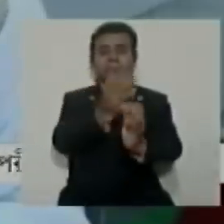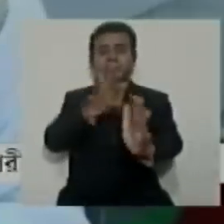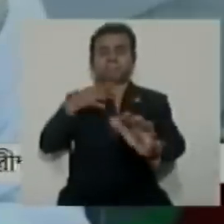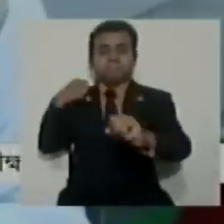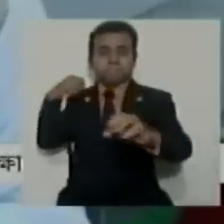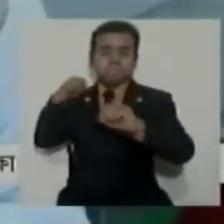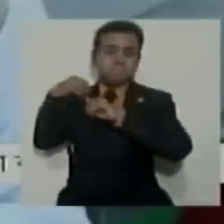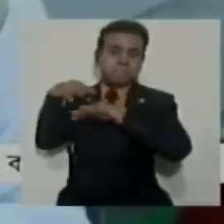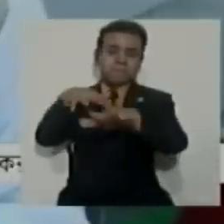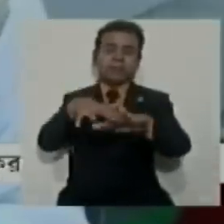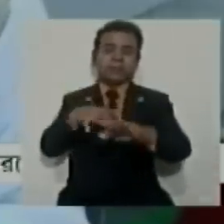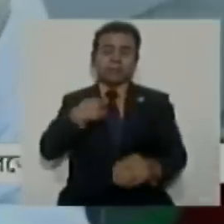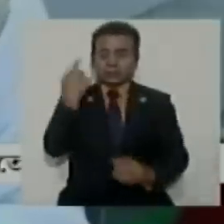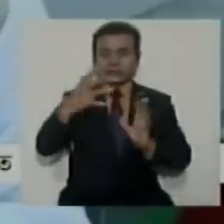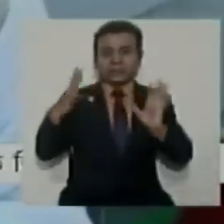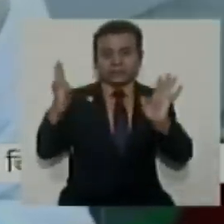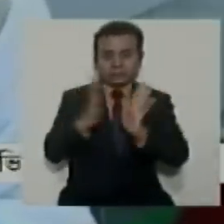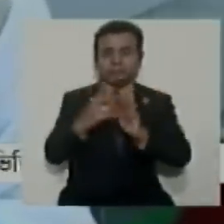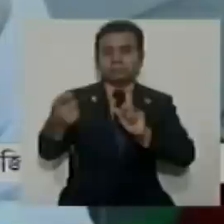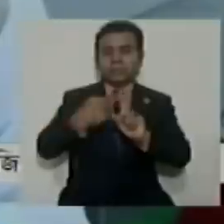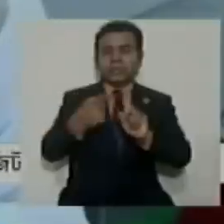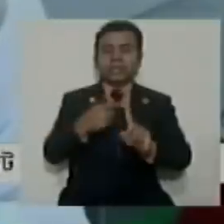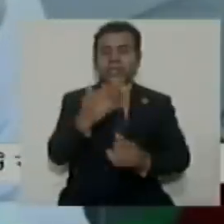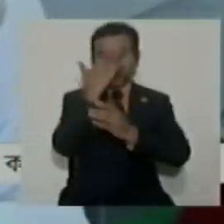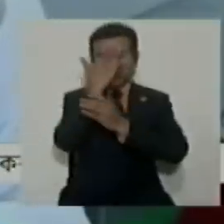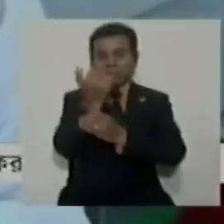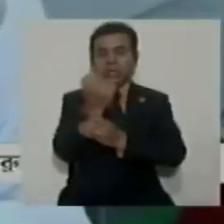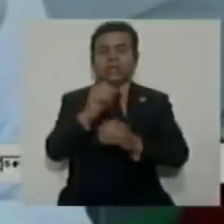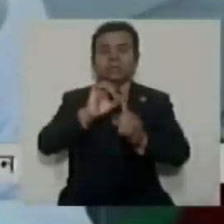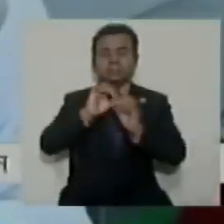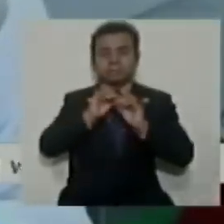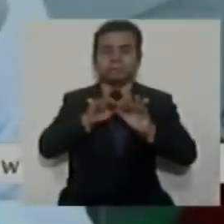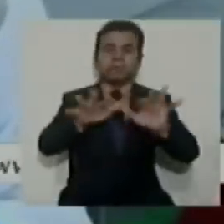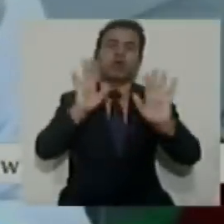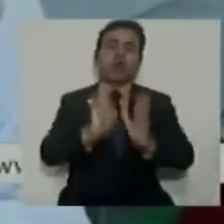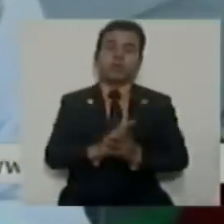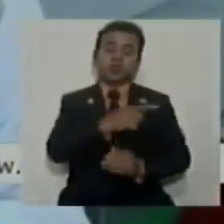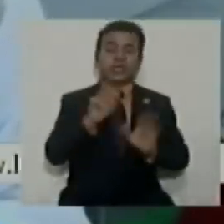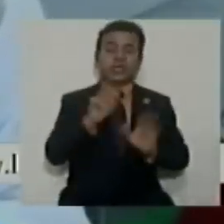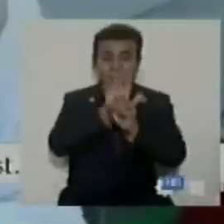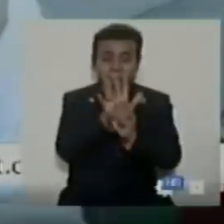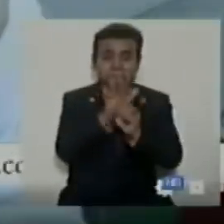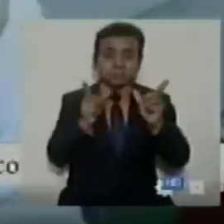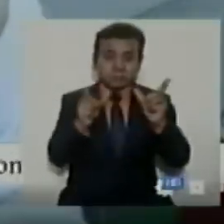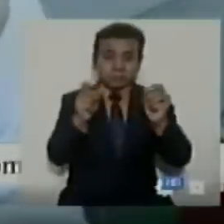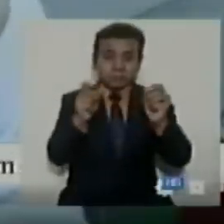প্রয়োজন। সংক্রমণের সংখ্যা যদি কমাতে হয়, এই বিষয়ে আমাদেরকে আর বেশি